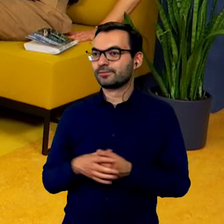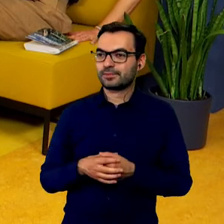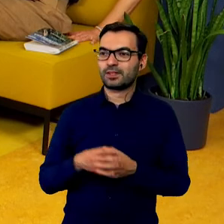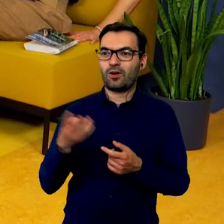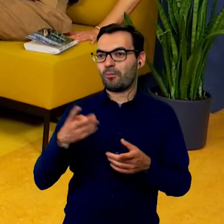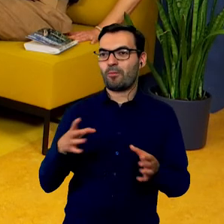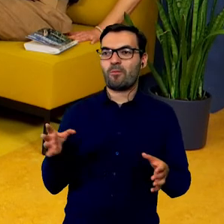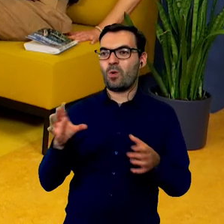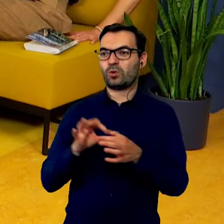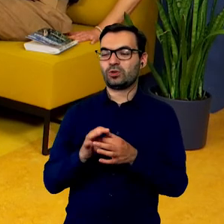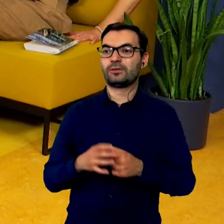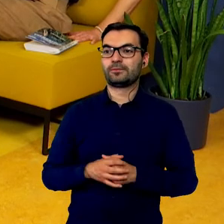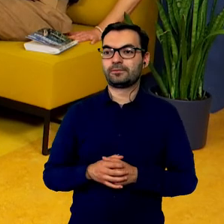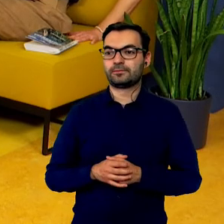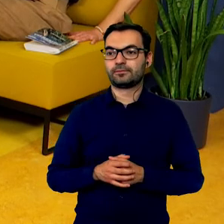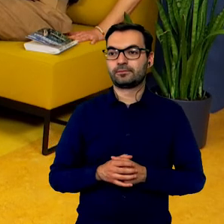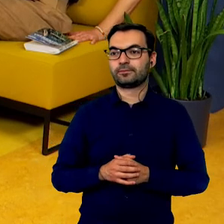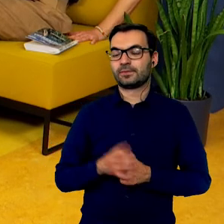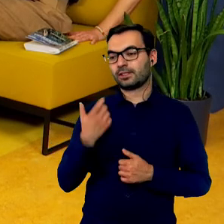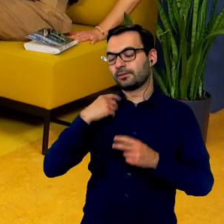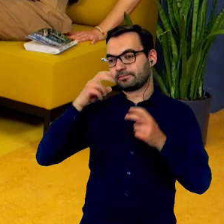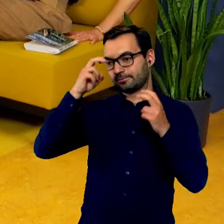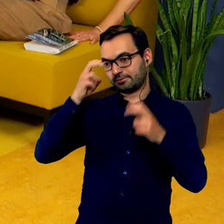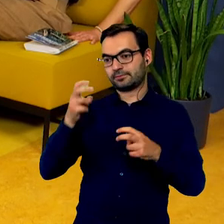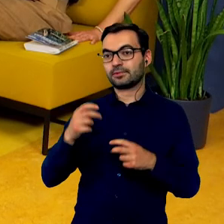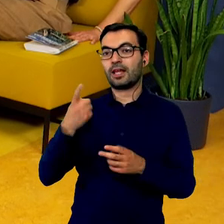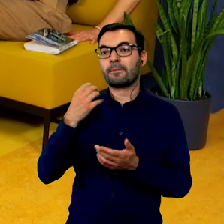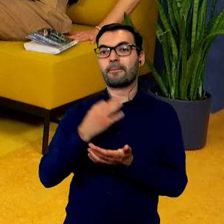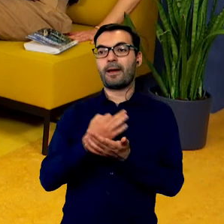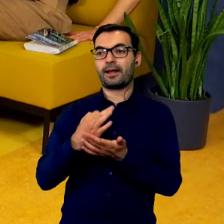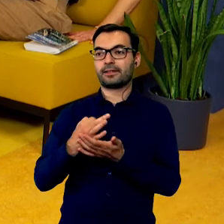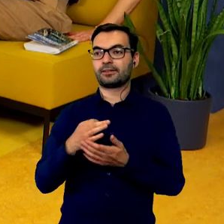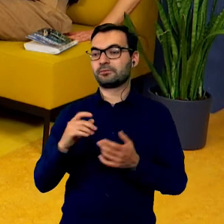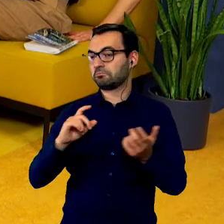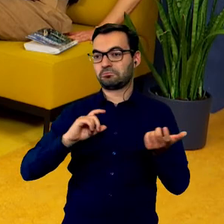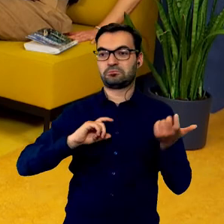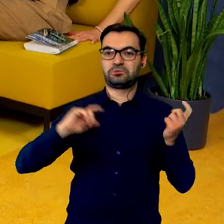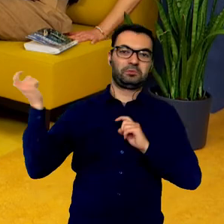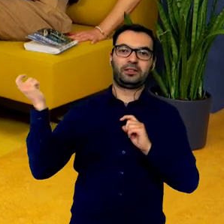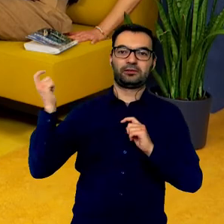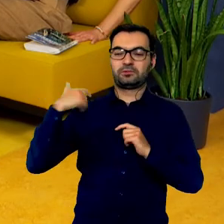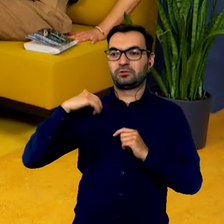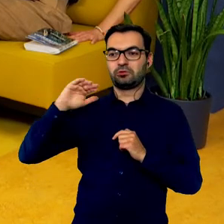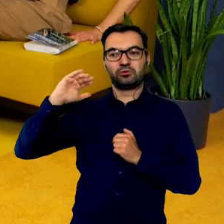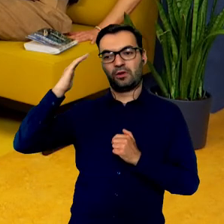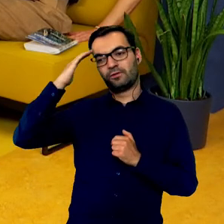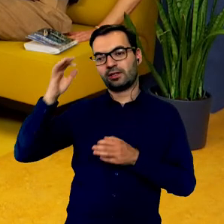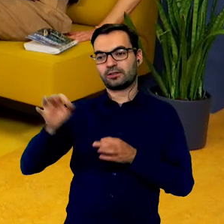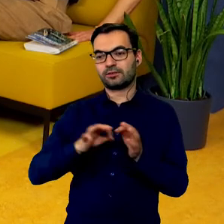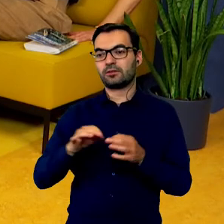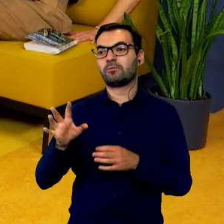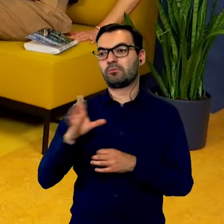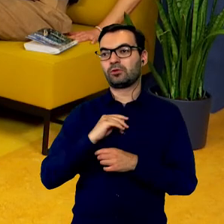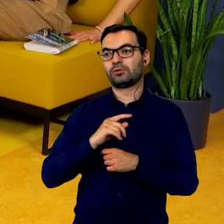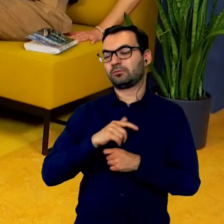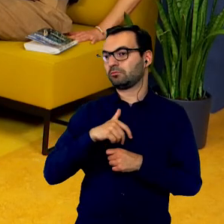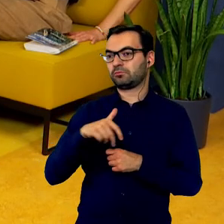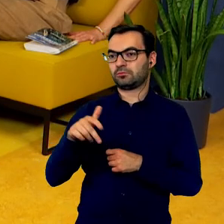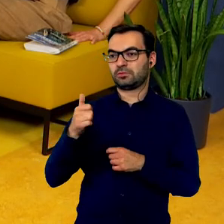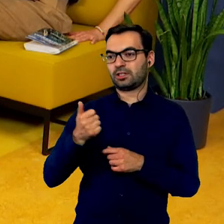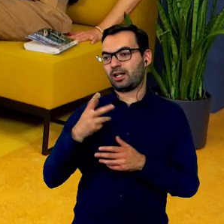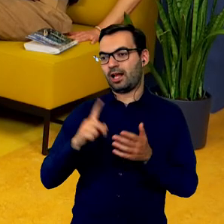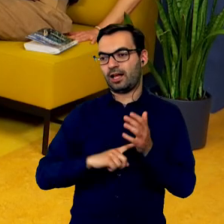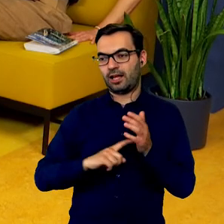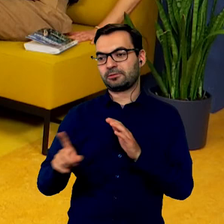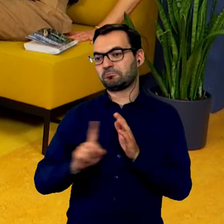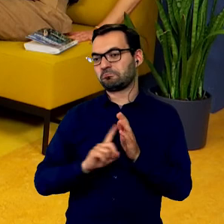się z drugim. Natomiast zaszokował mnie jeden parking. Przypadkowo się dowiedziałam historii. Można przechodzić parę